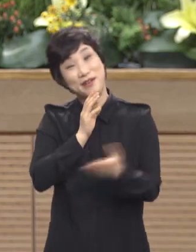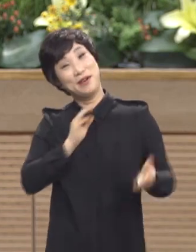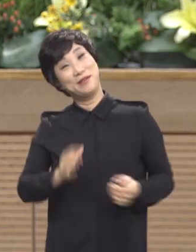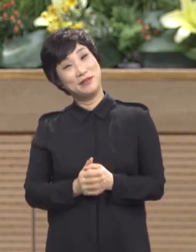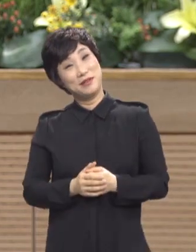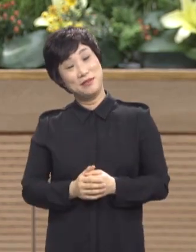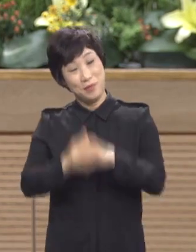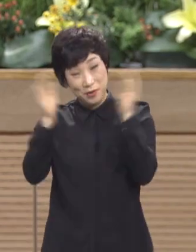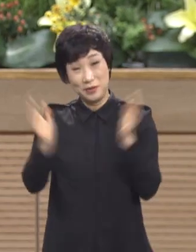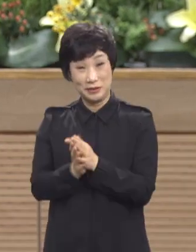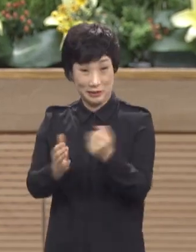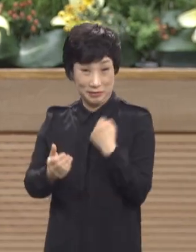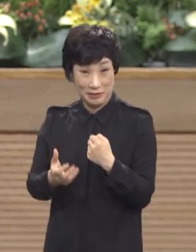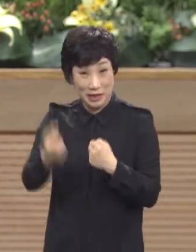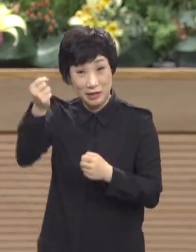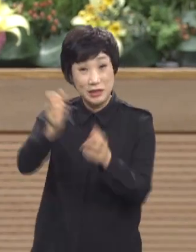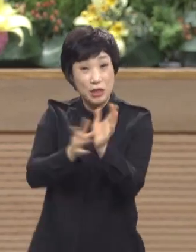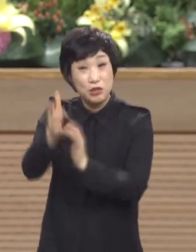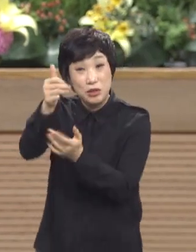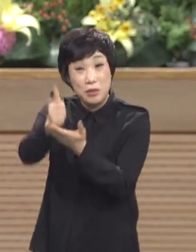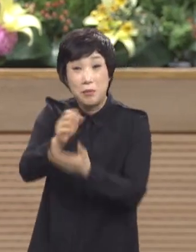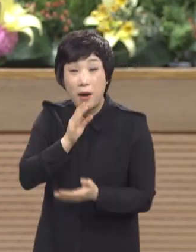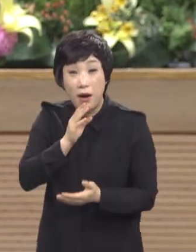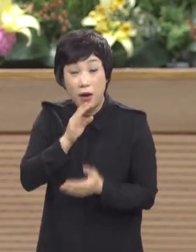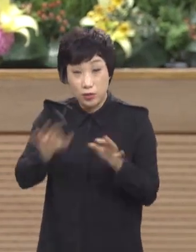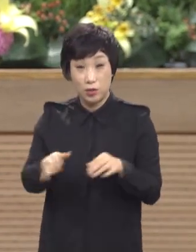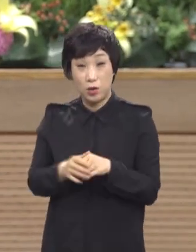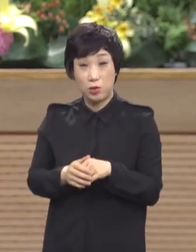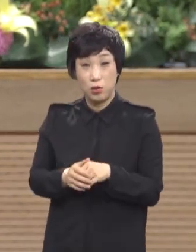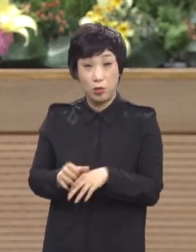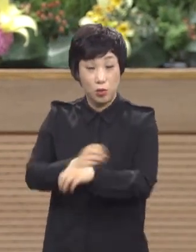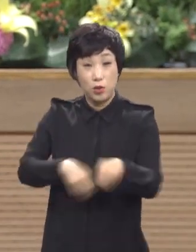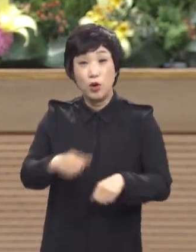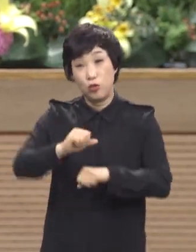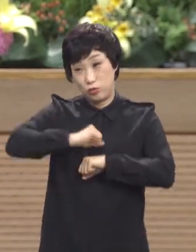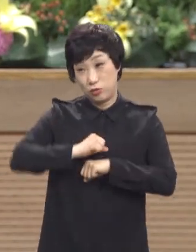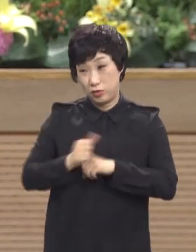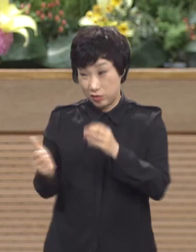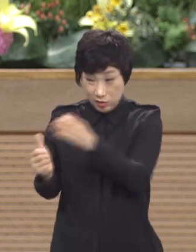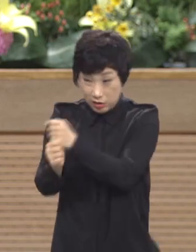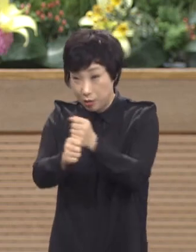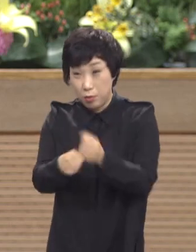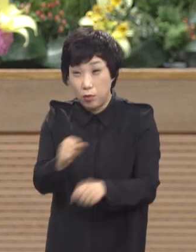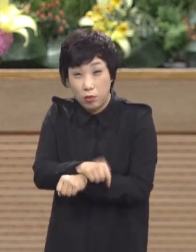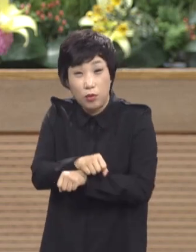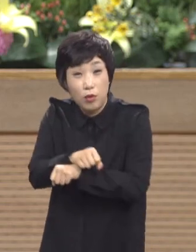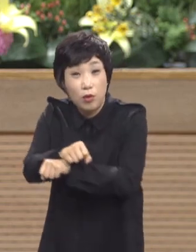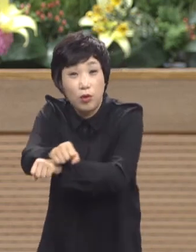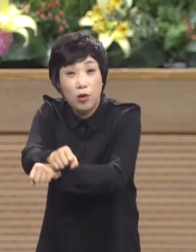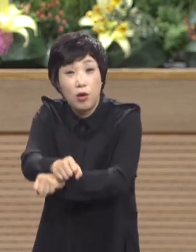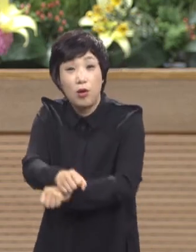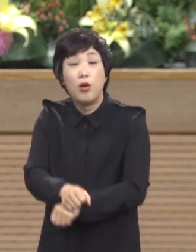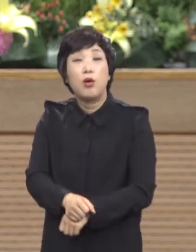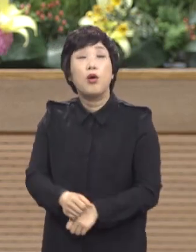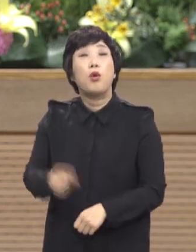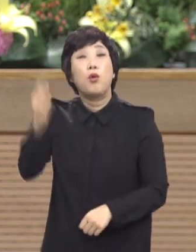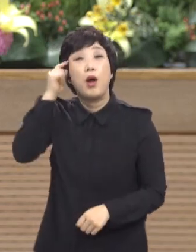분이 왜 그토록 묶여가느냐? 우리 죄를 짊어지고